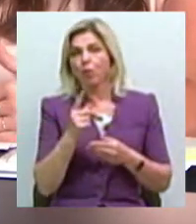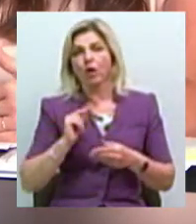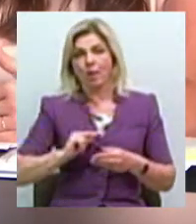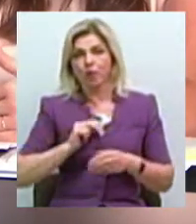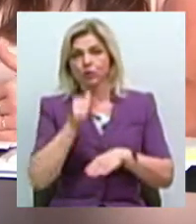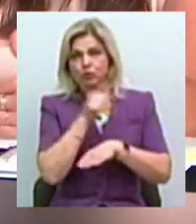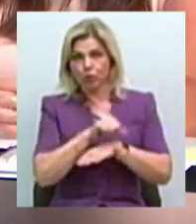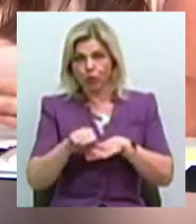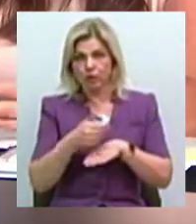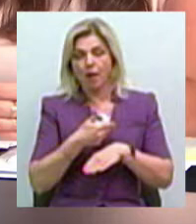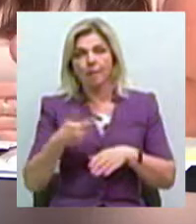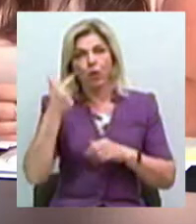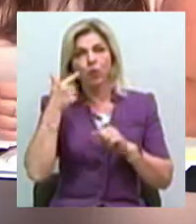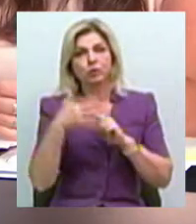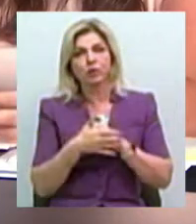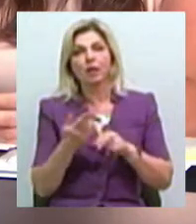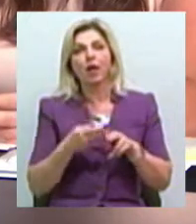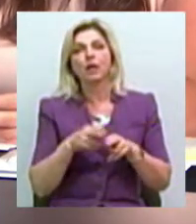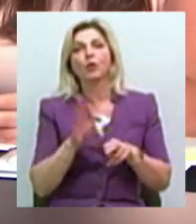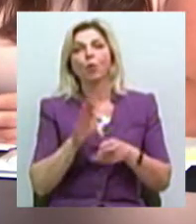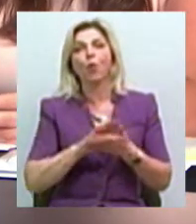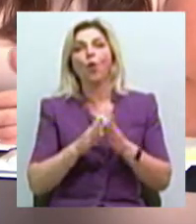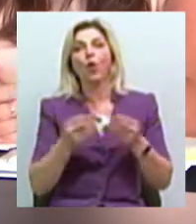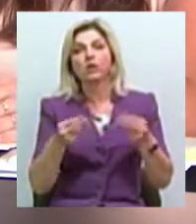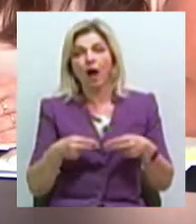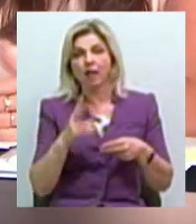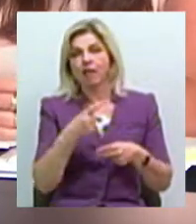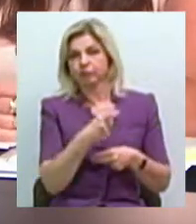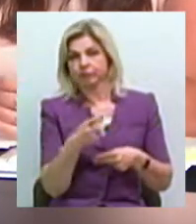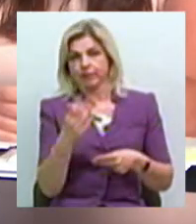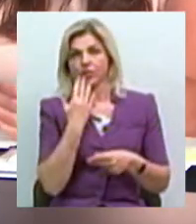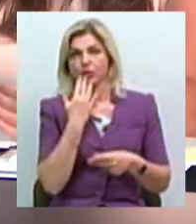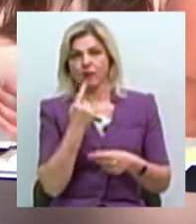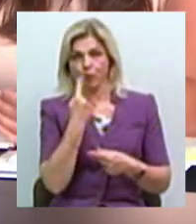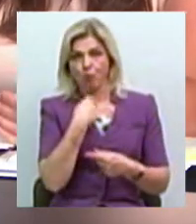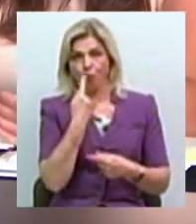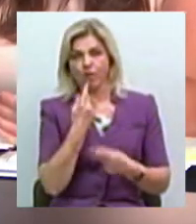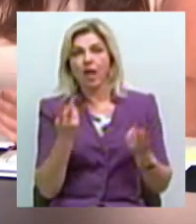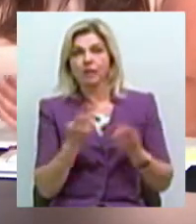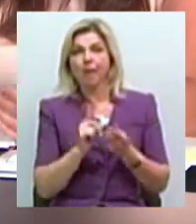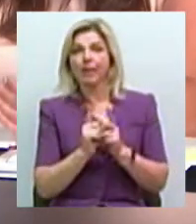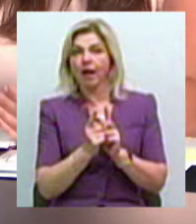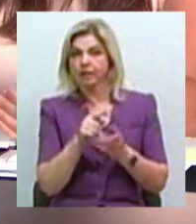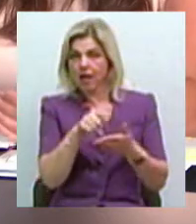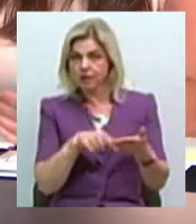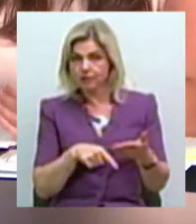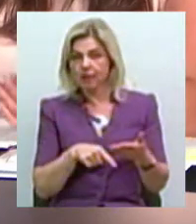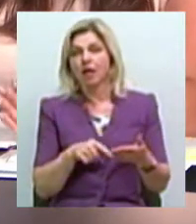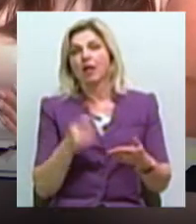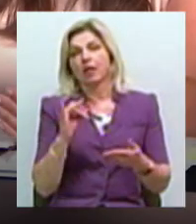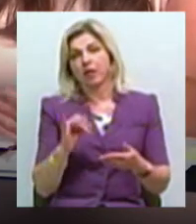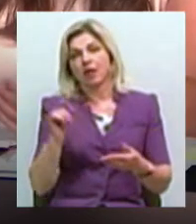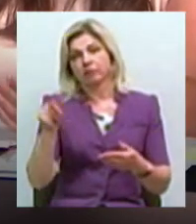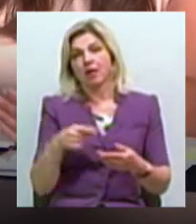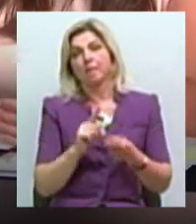то ми розуміємо, що це, як правило, будуть контракти на іноземних мовах. Да? Тому, як мінімум, треба його перекласти, дійсно, перекладача, або якщо